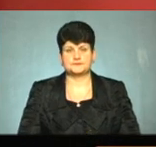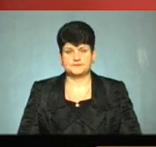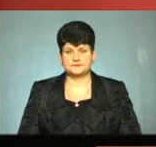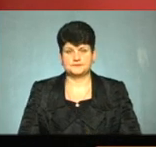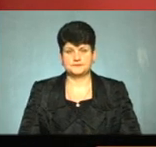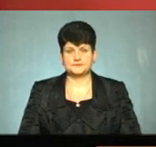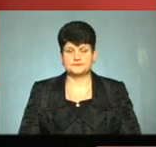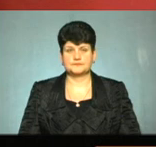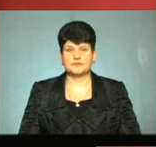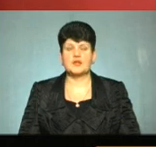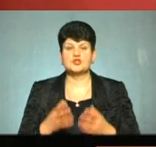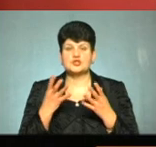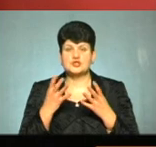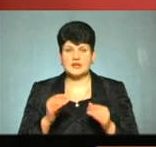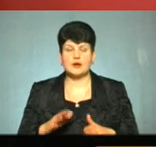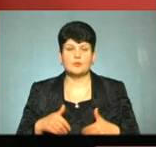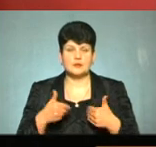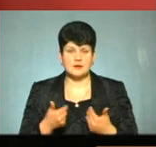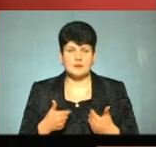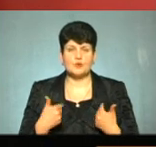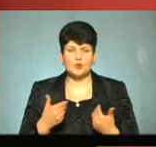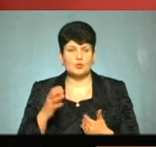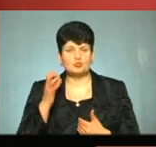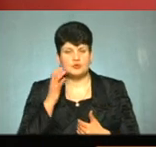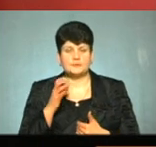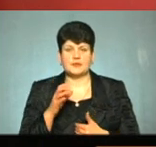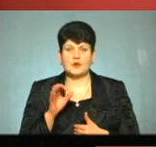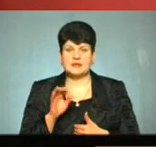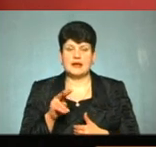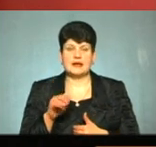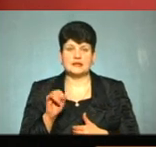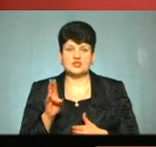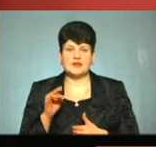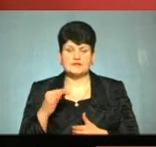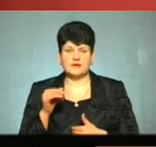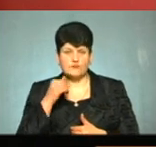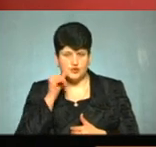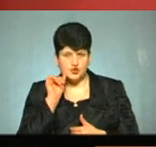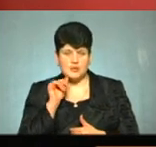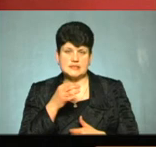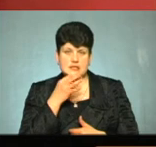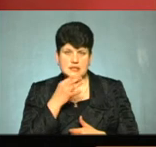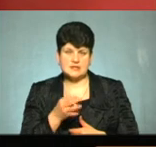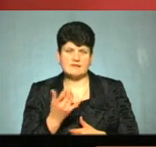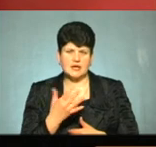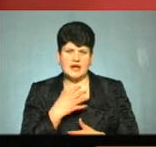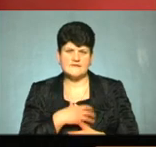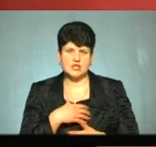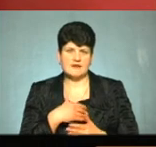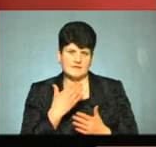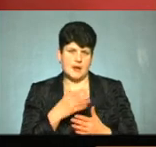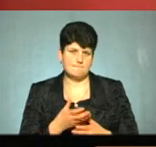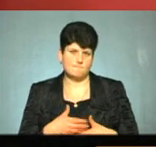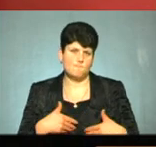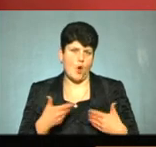звертатися. Стосовно ще рекомендацій, я пропоную зараз послухати Олександра Лінчевського. Він вчора на громадському також сказав кілька важливих